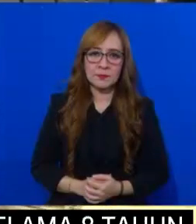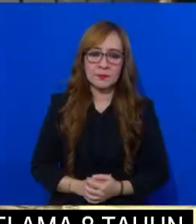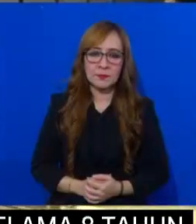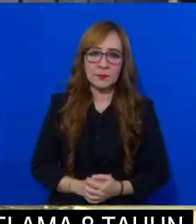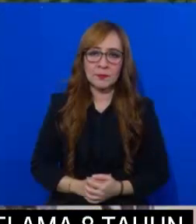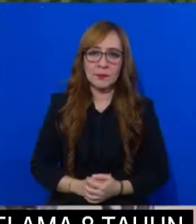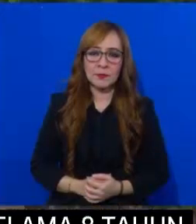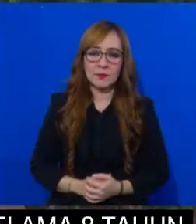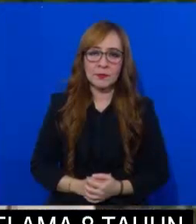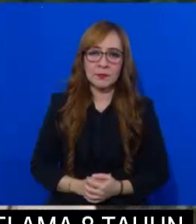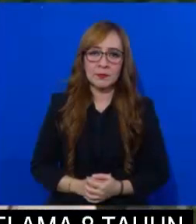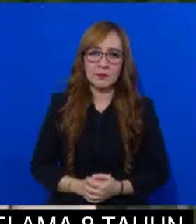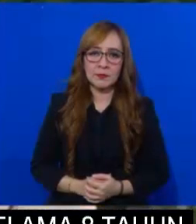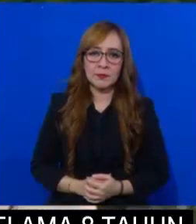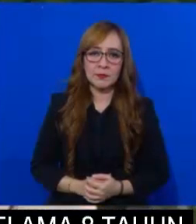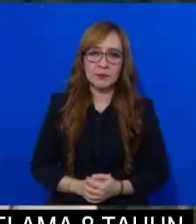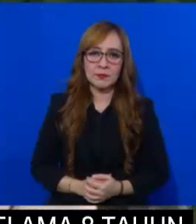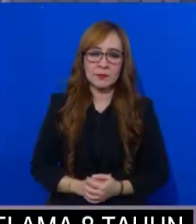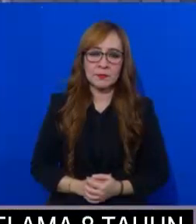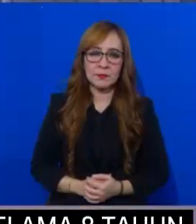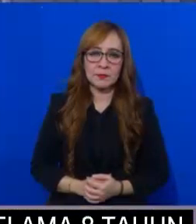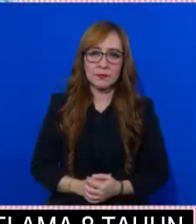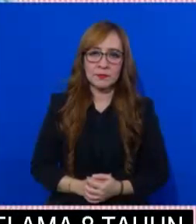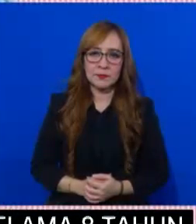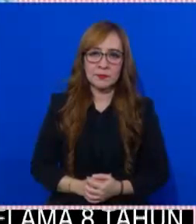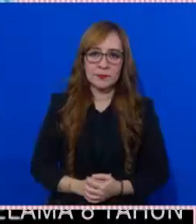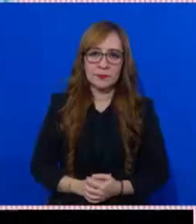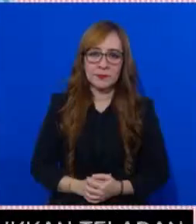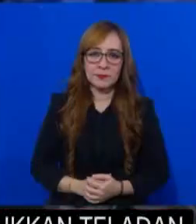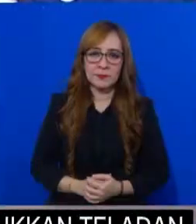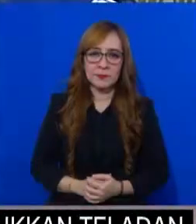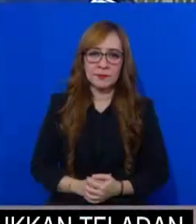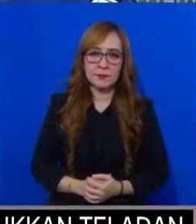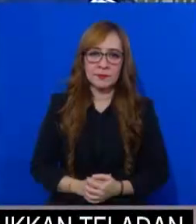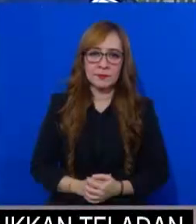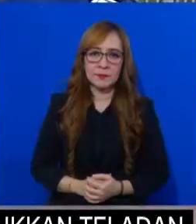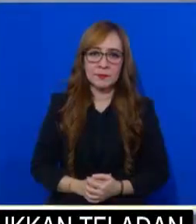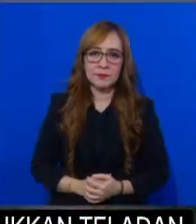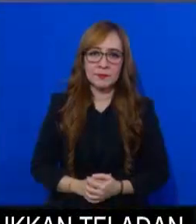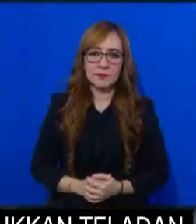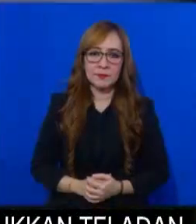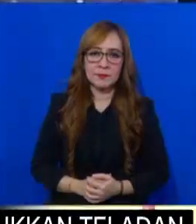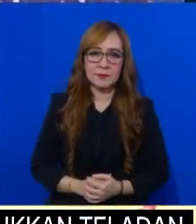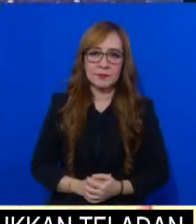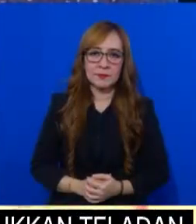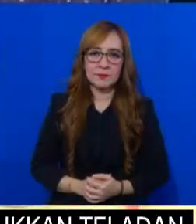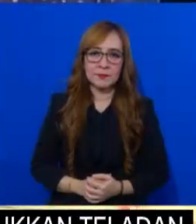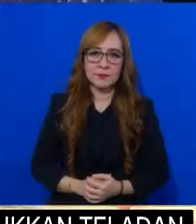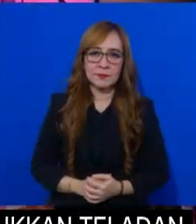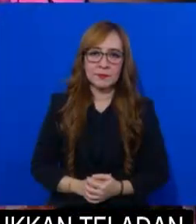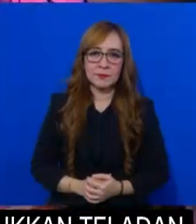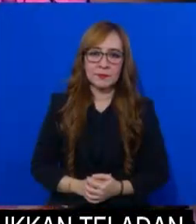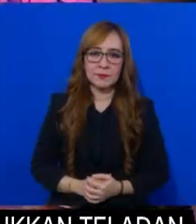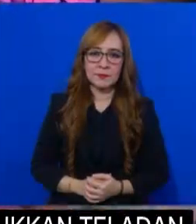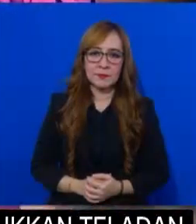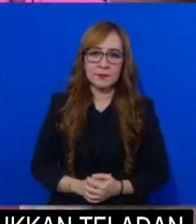Ini mudah-mudahan nanti jadi contoh bahwa ketika kita melakukan pembangunan, maka libatkan semua yang